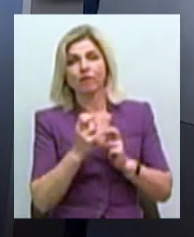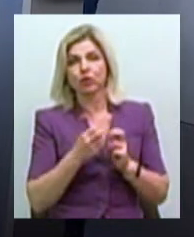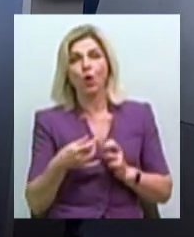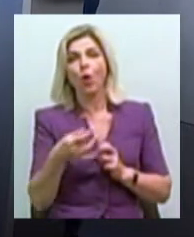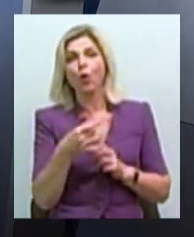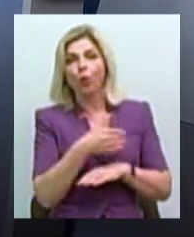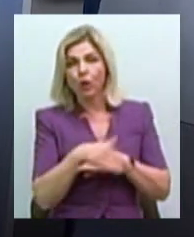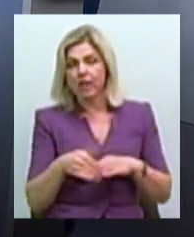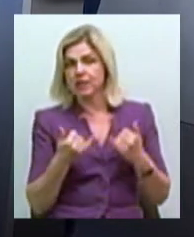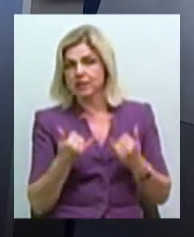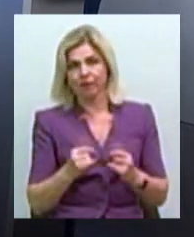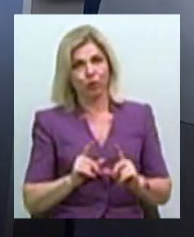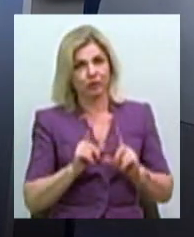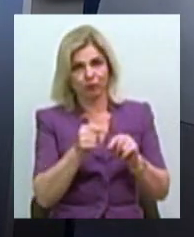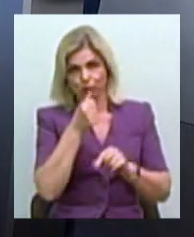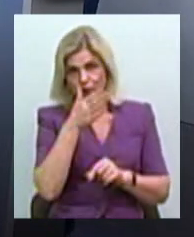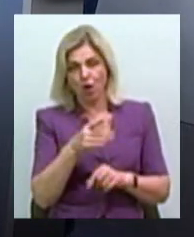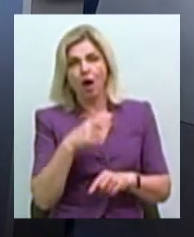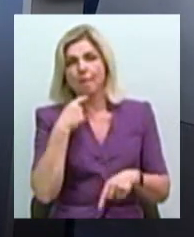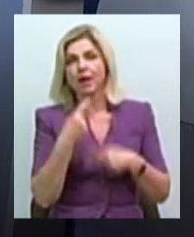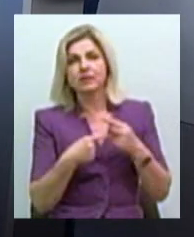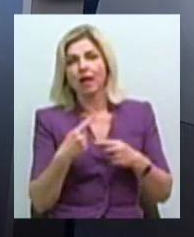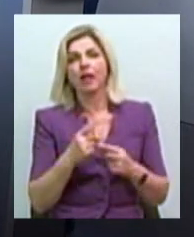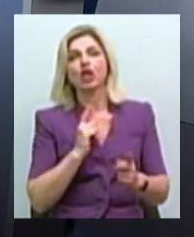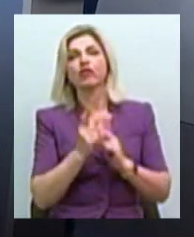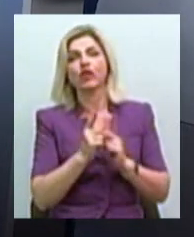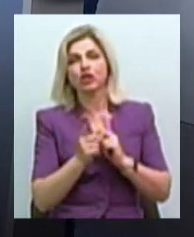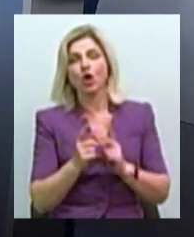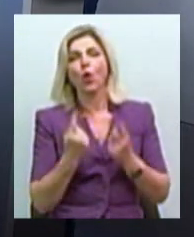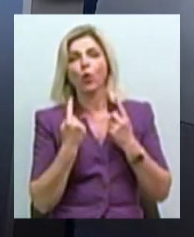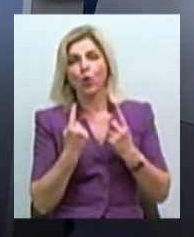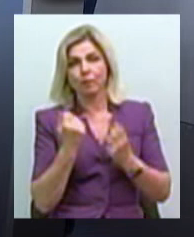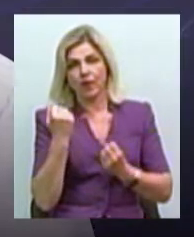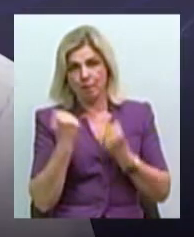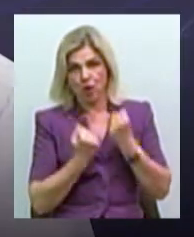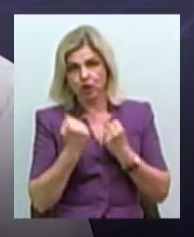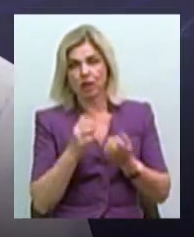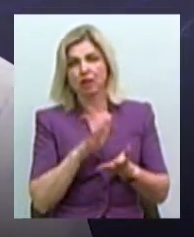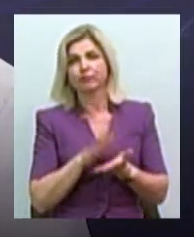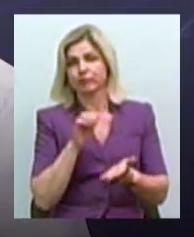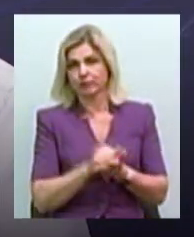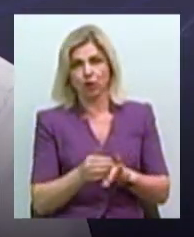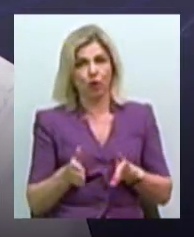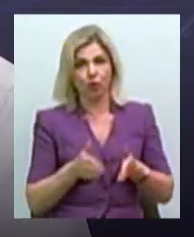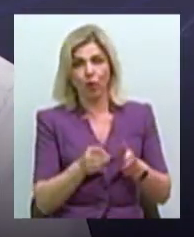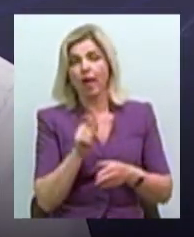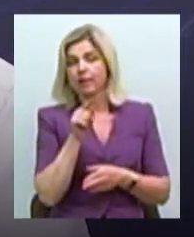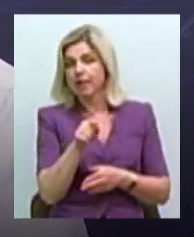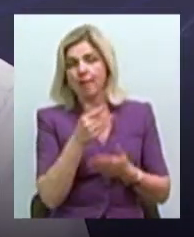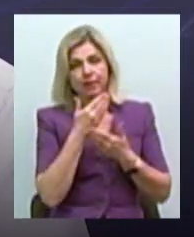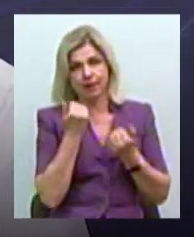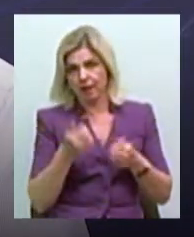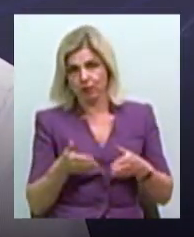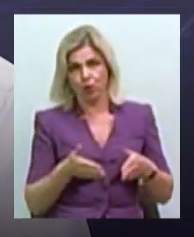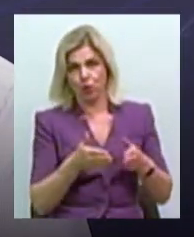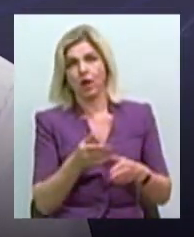проездные. Постоянное движение крупнотоннажного транспорта разрушает эту дорогу, ее практически там нет. И те меры,